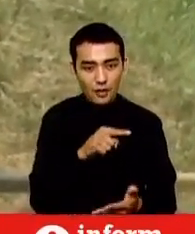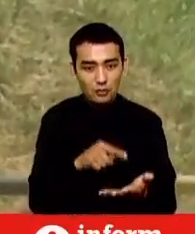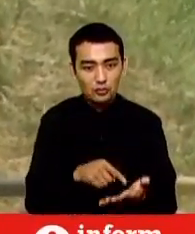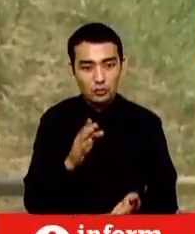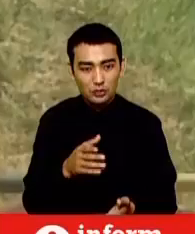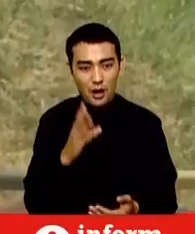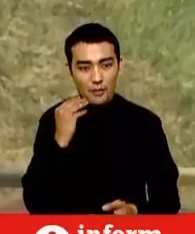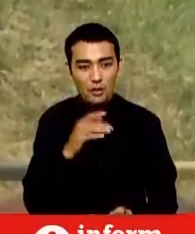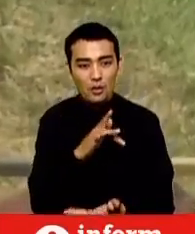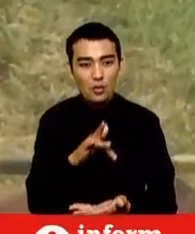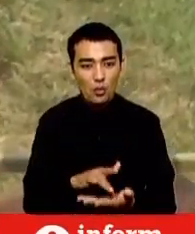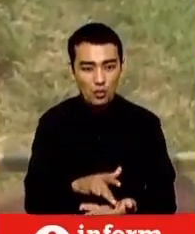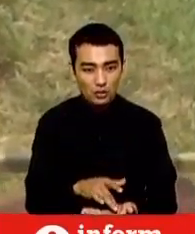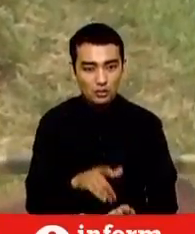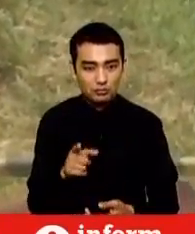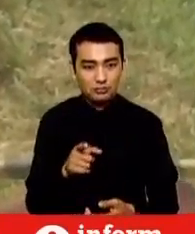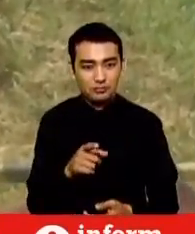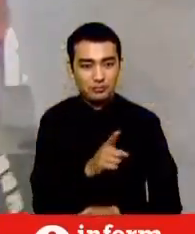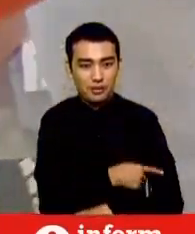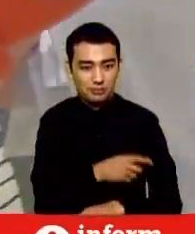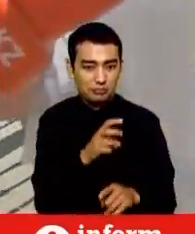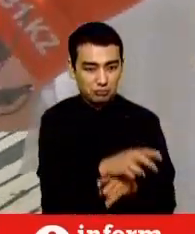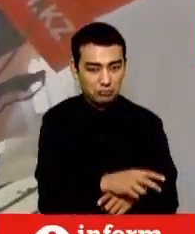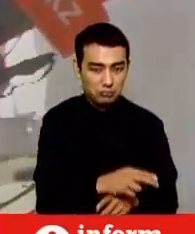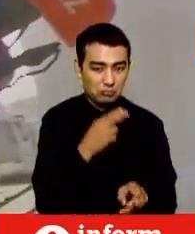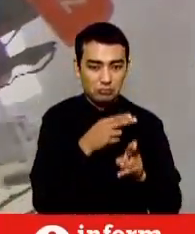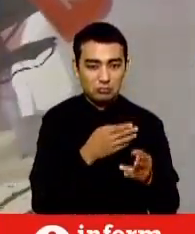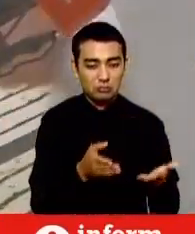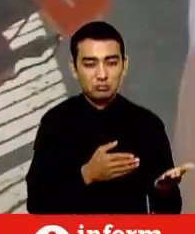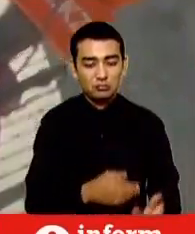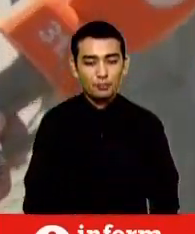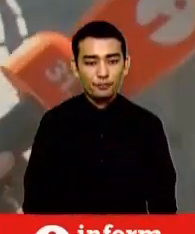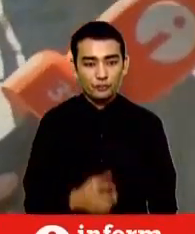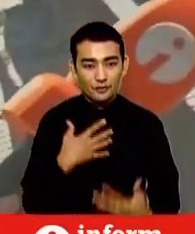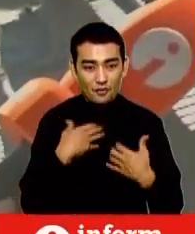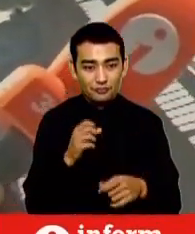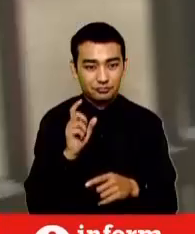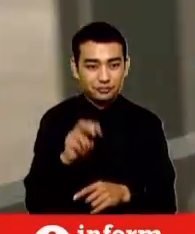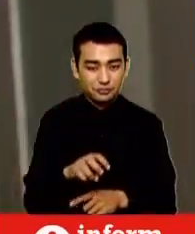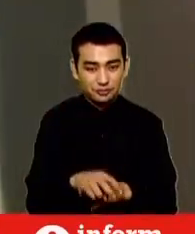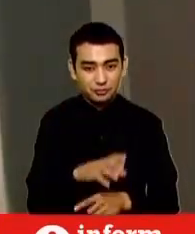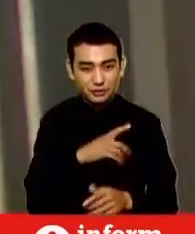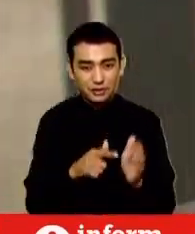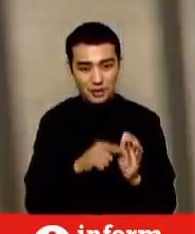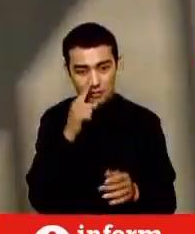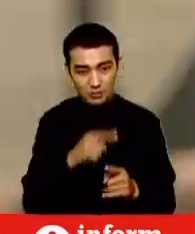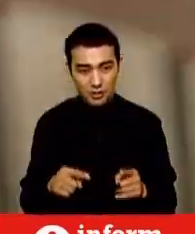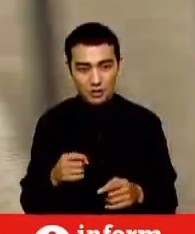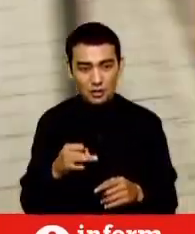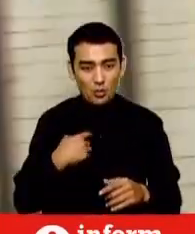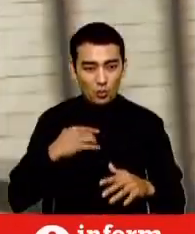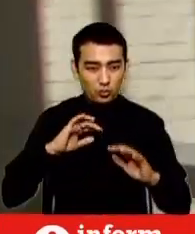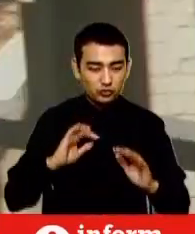болса, Алматы қаласы бойынша жаңа госпитальге барып жүгініңіздер. Сау балам сал болып бір, 7 ай бойы сабылып жүріп екі, шаршадым деген